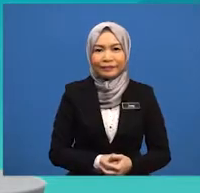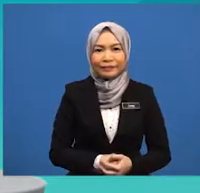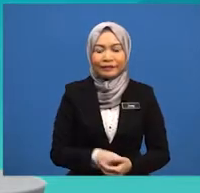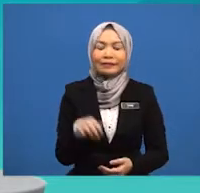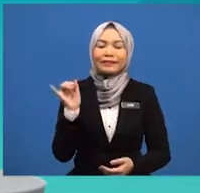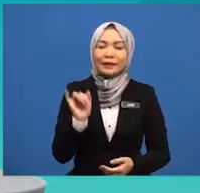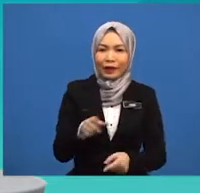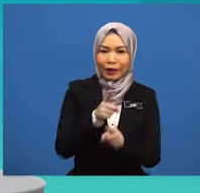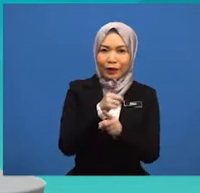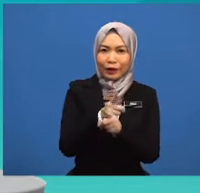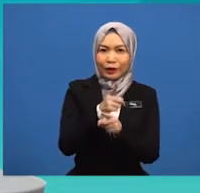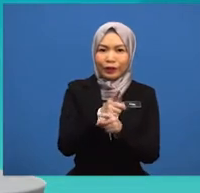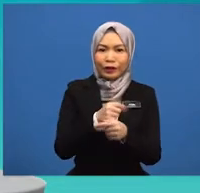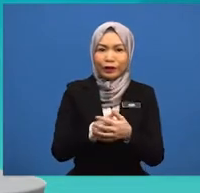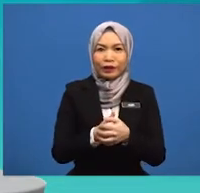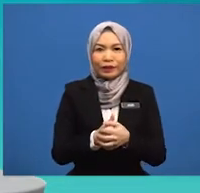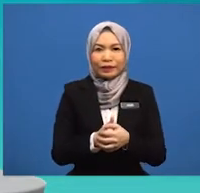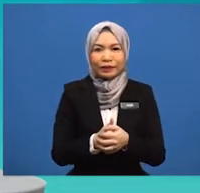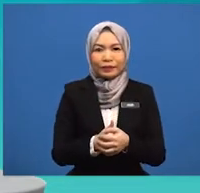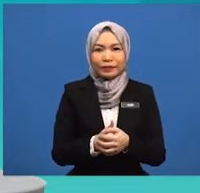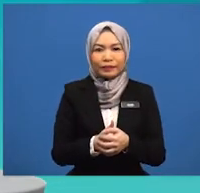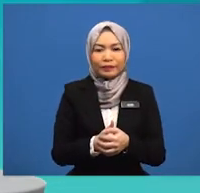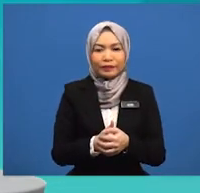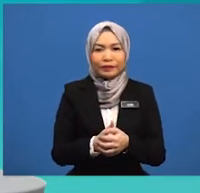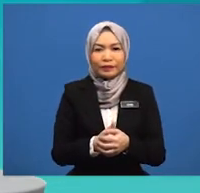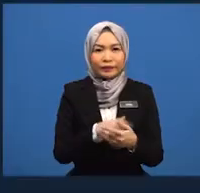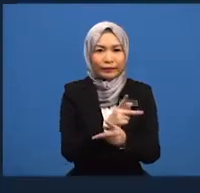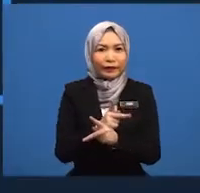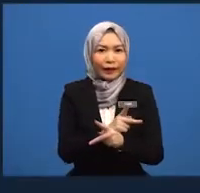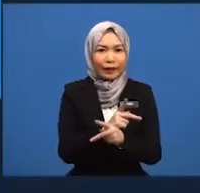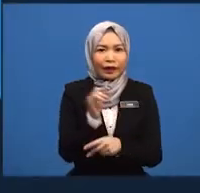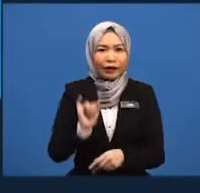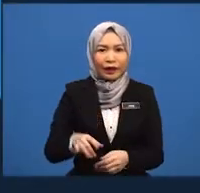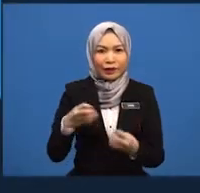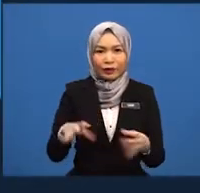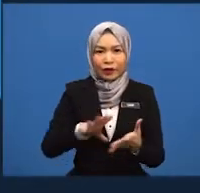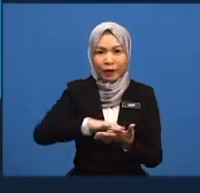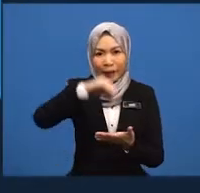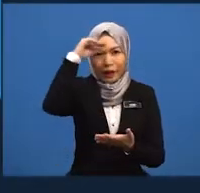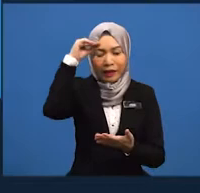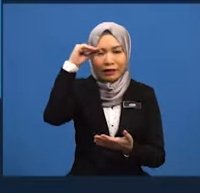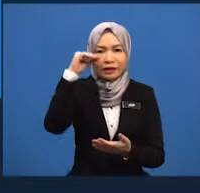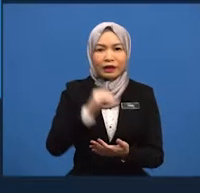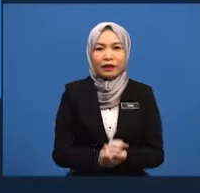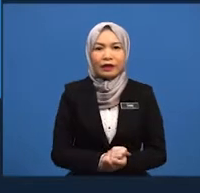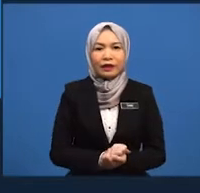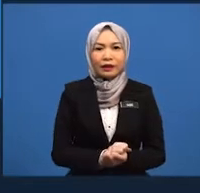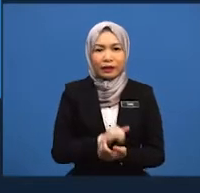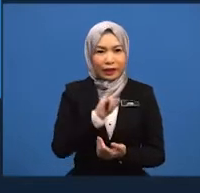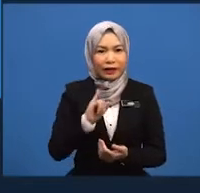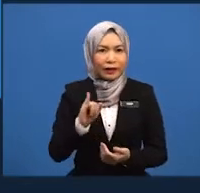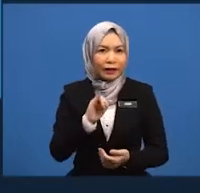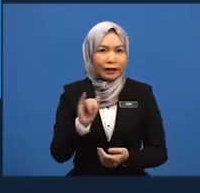Ya, betul murid-murid. Struktur kawalan yang telah dipelajari ialah